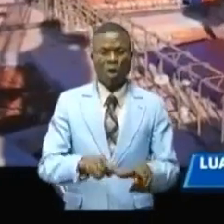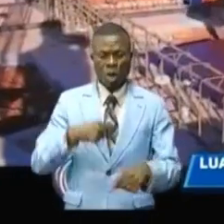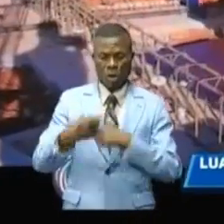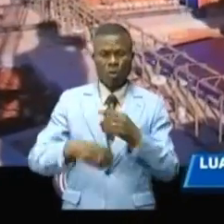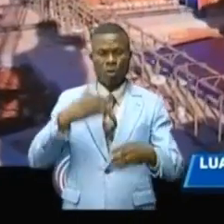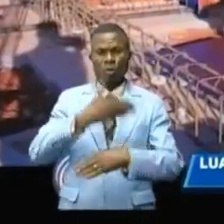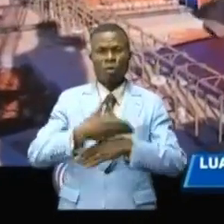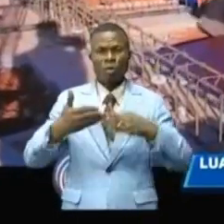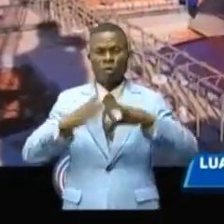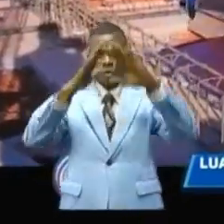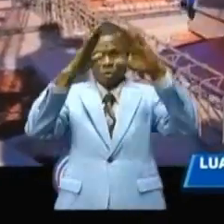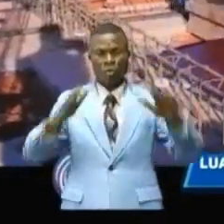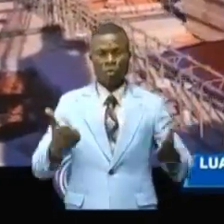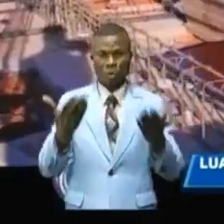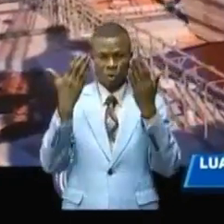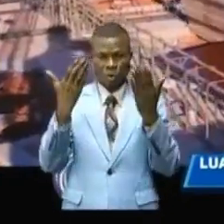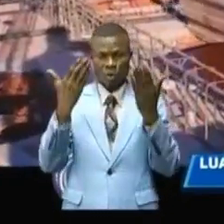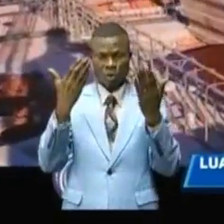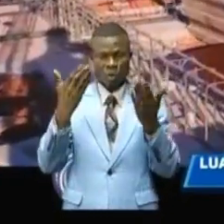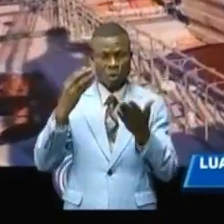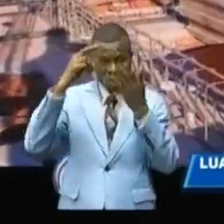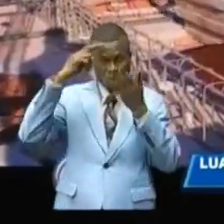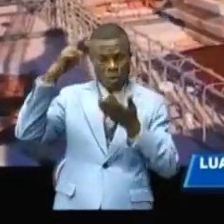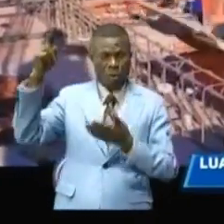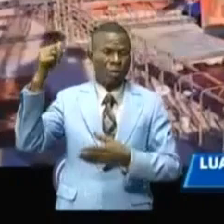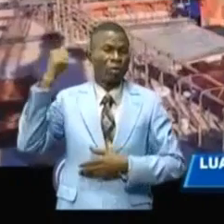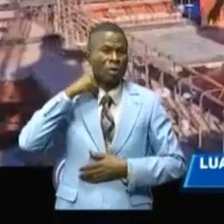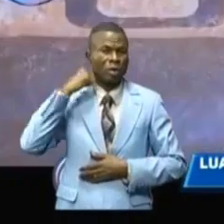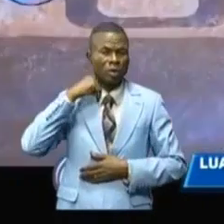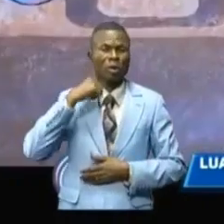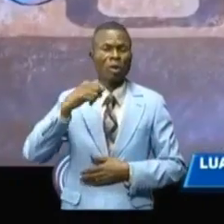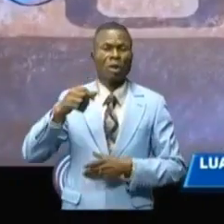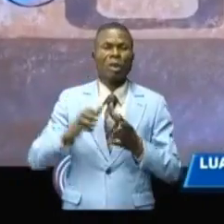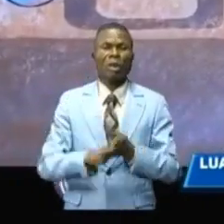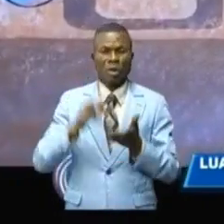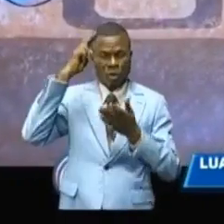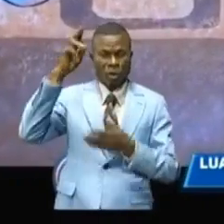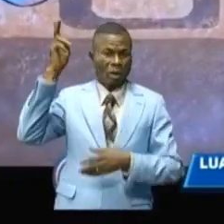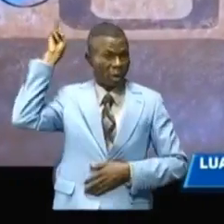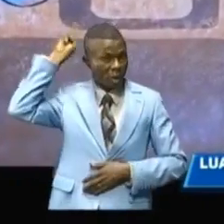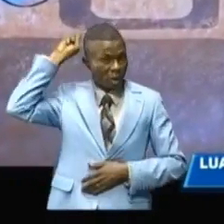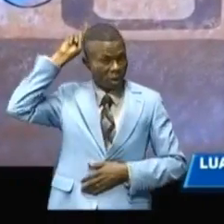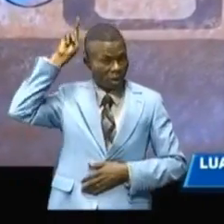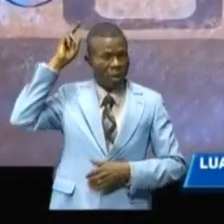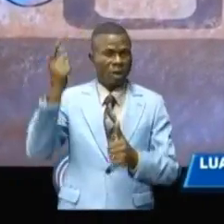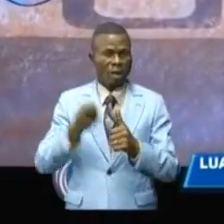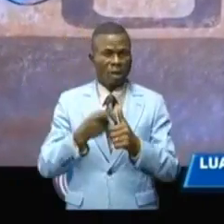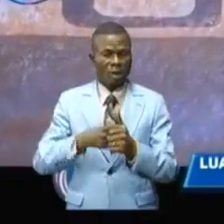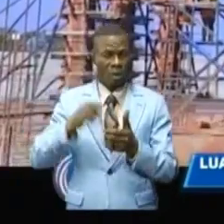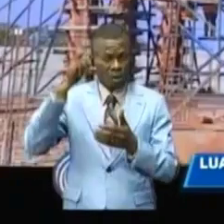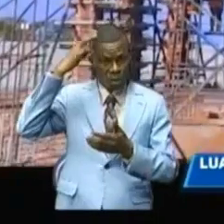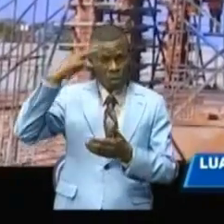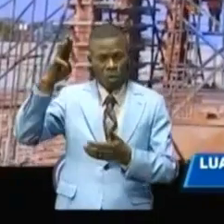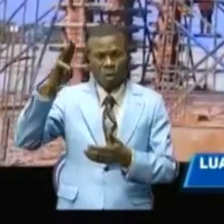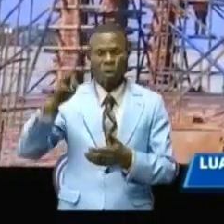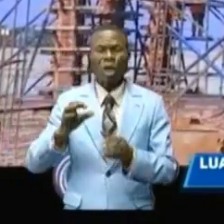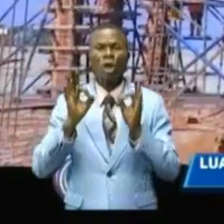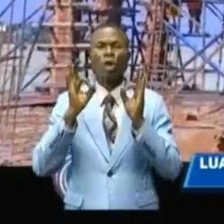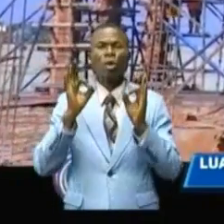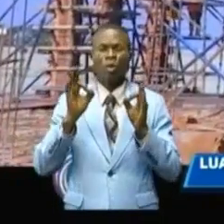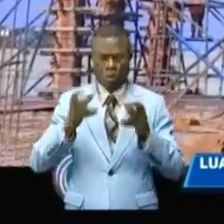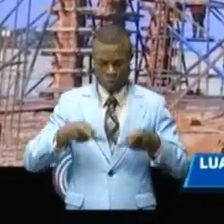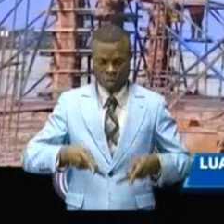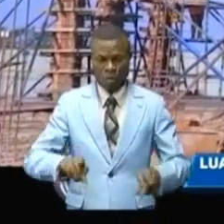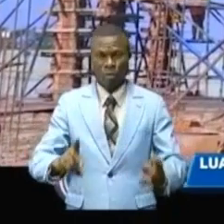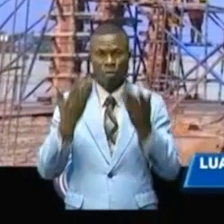des auditoires pour la faculté de médecine de l'université de Kolwezi. À cela s'ajoute une clinique universitaire moderne pour